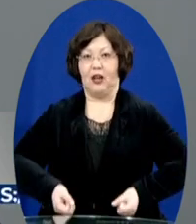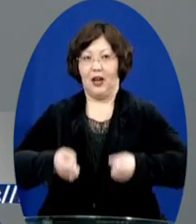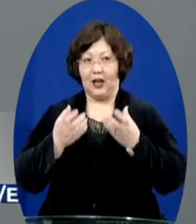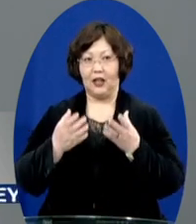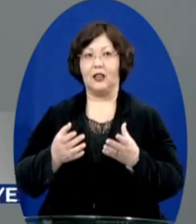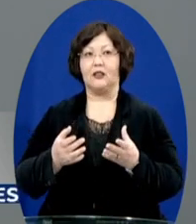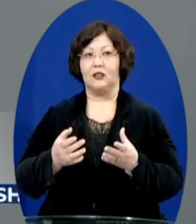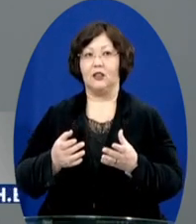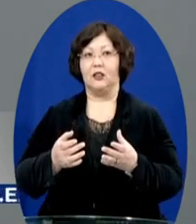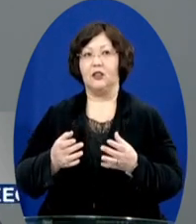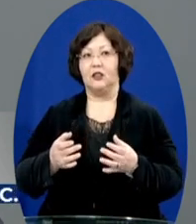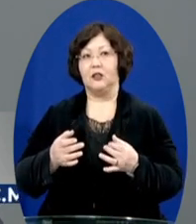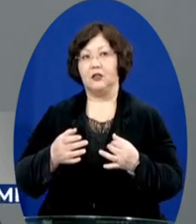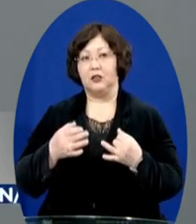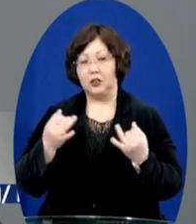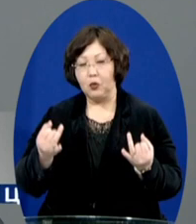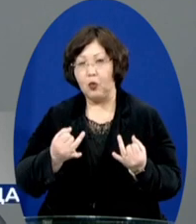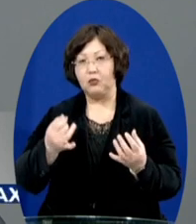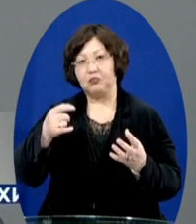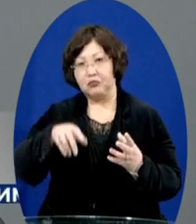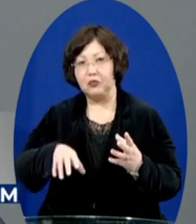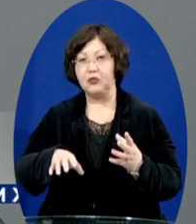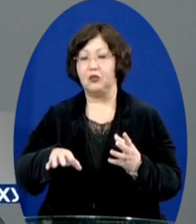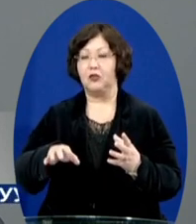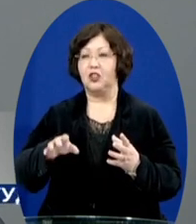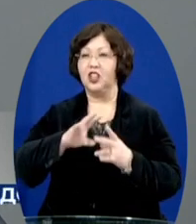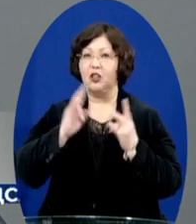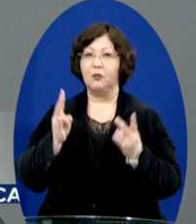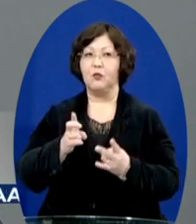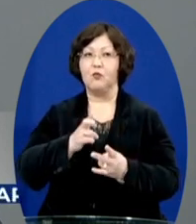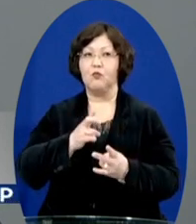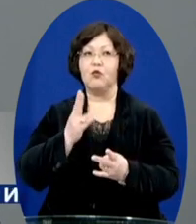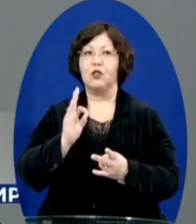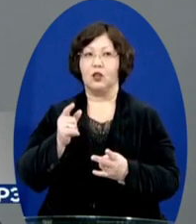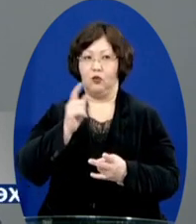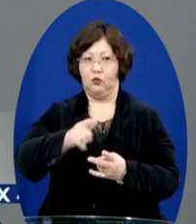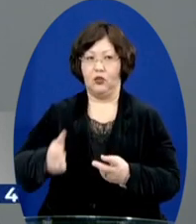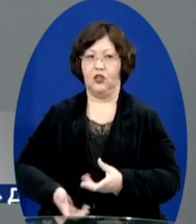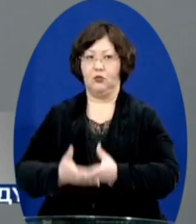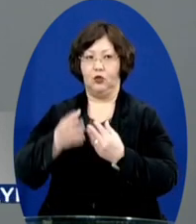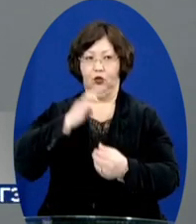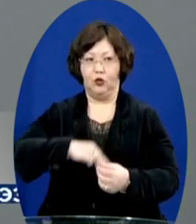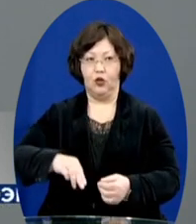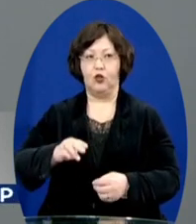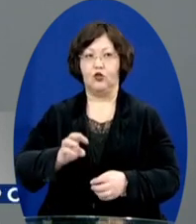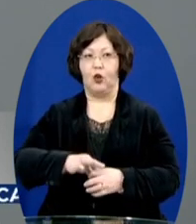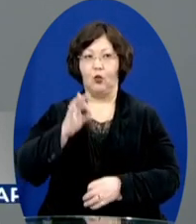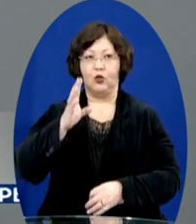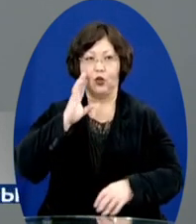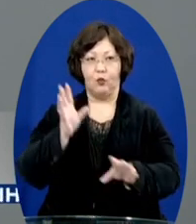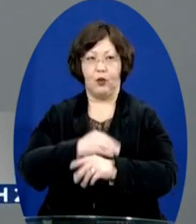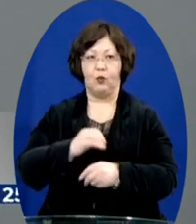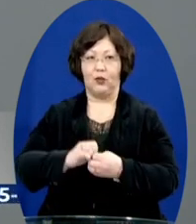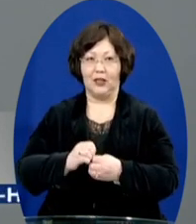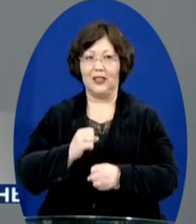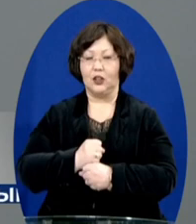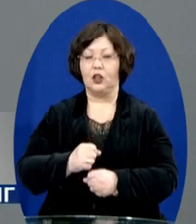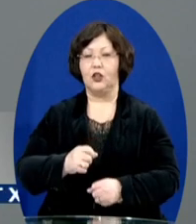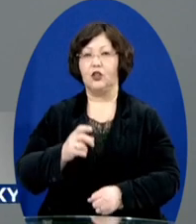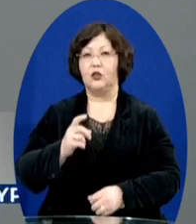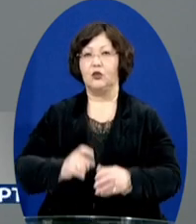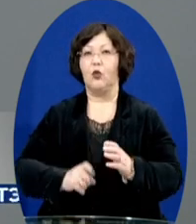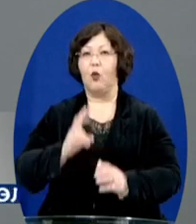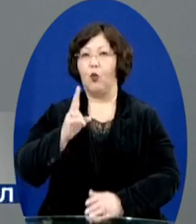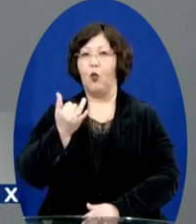төвшөнд одоо төлөөлөл нь маш доогор байгаа нийгмийн бүлгүүдийн дэмжихийн тулд өнөөдрийн сонгуулийн тогтолцооны одоо ковот гэдэг одоо зүйлээс